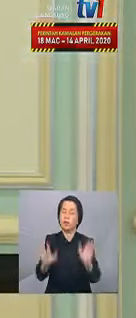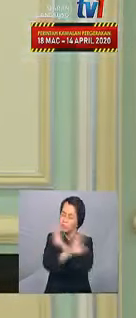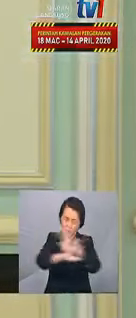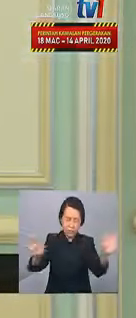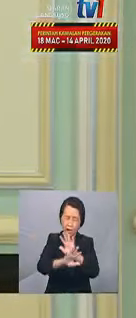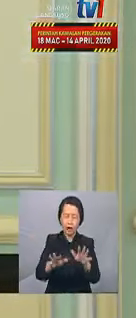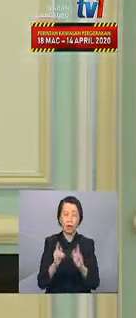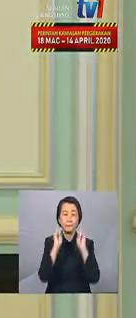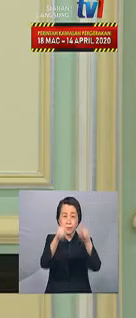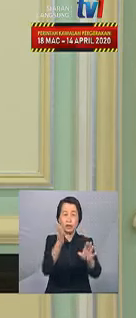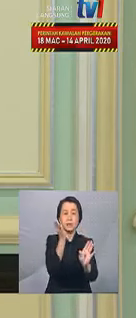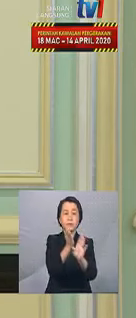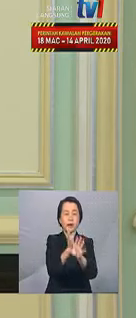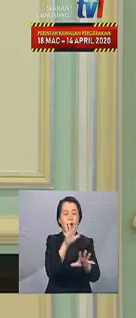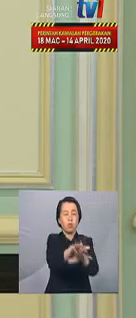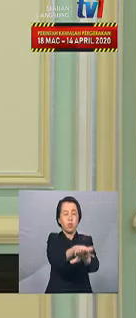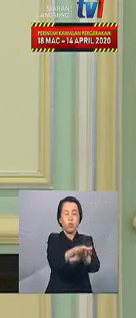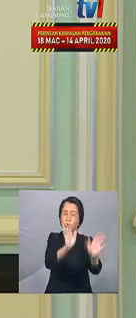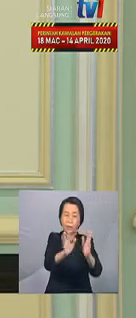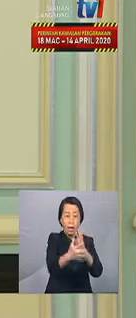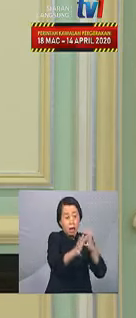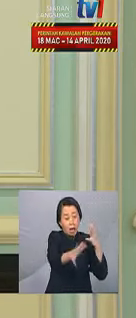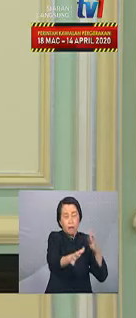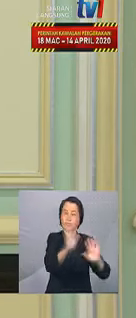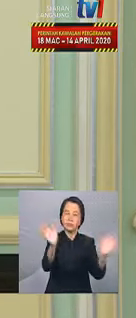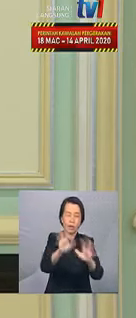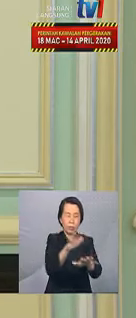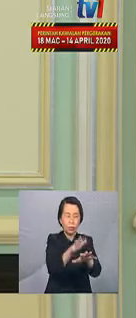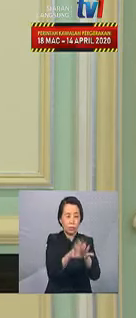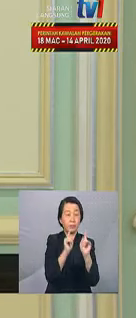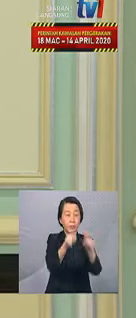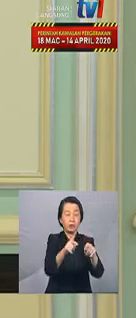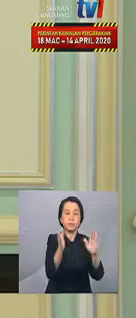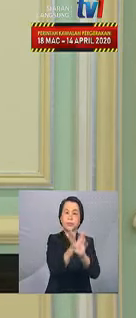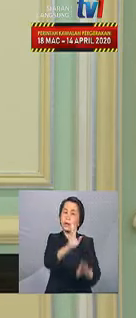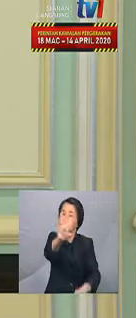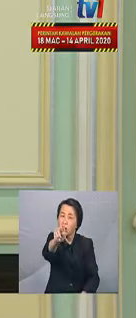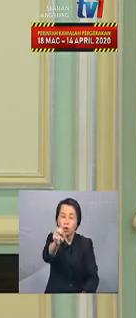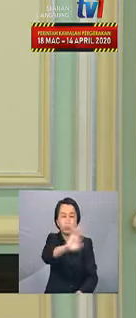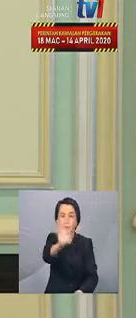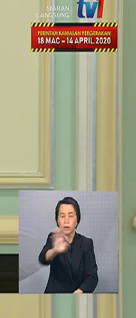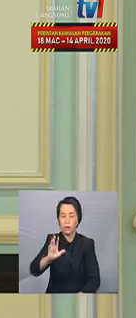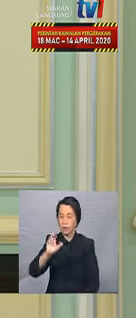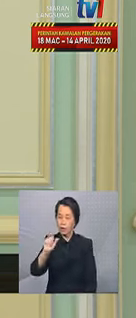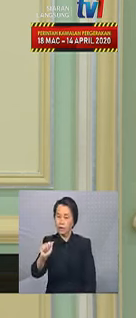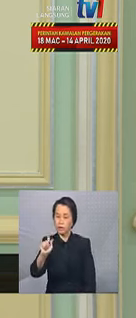jangan bersesak-sesak ke bank. Ya, jangan bersesak-sesak ke bank. Dan ATM